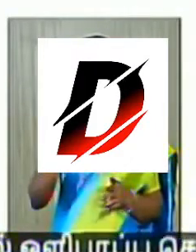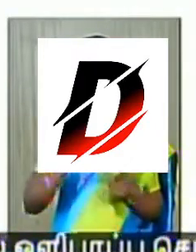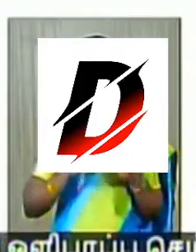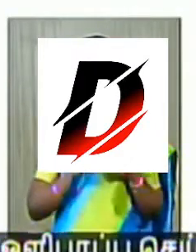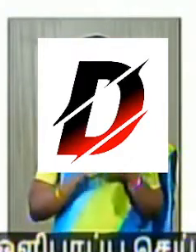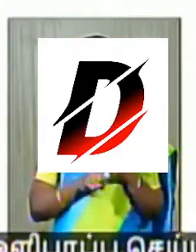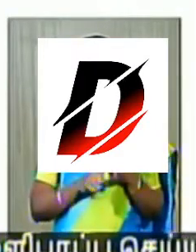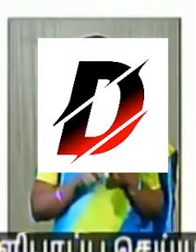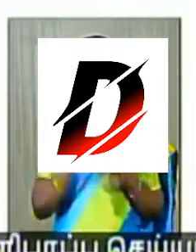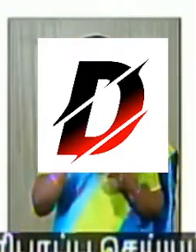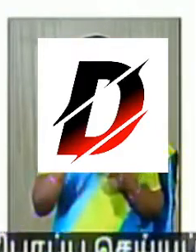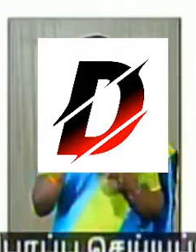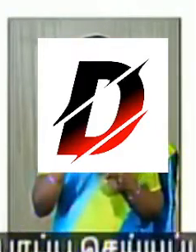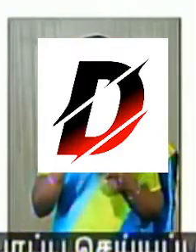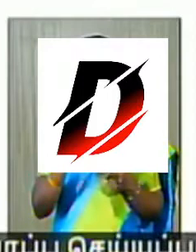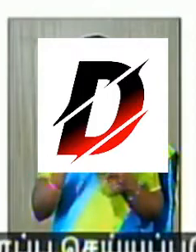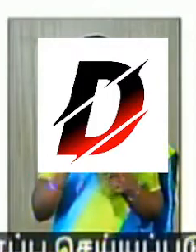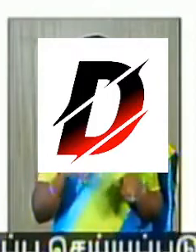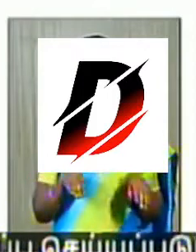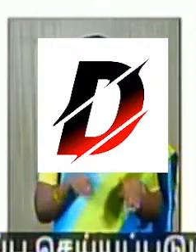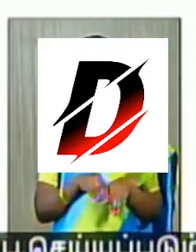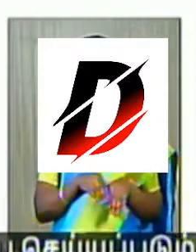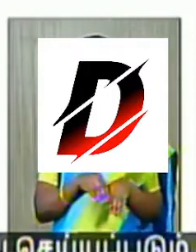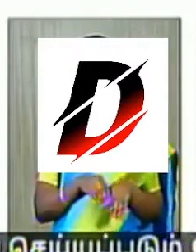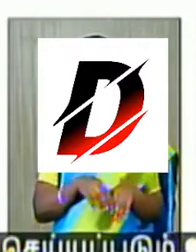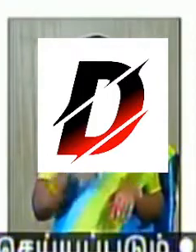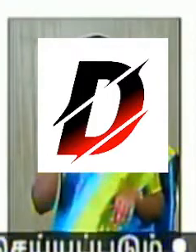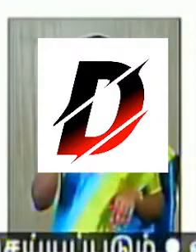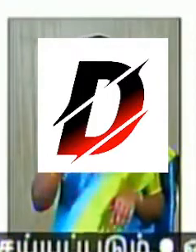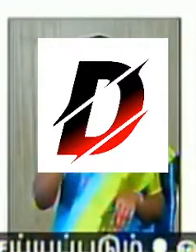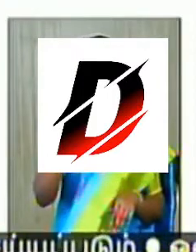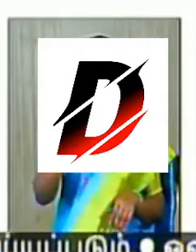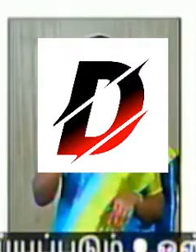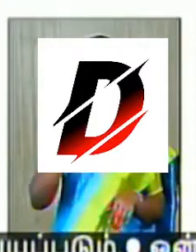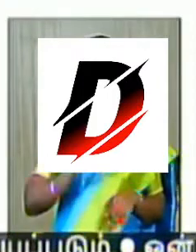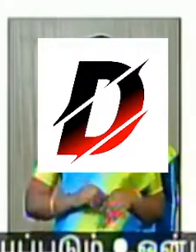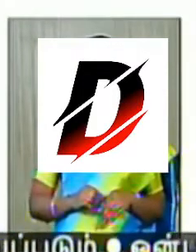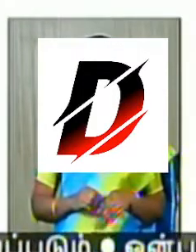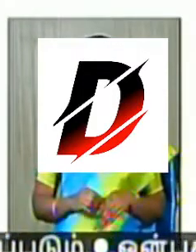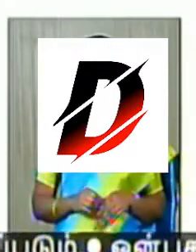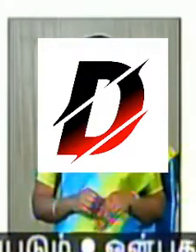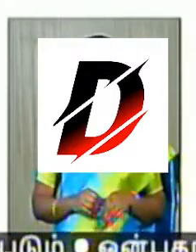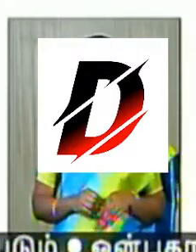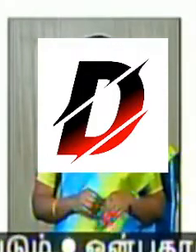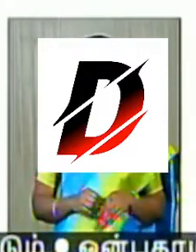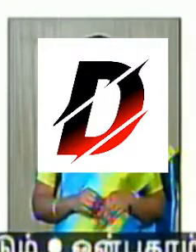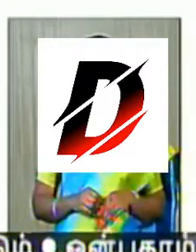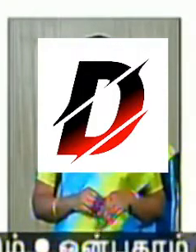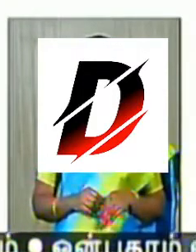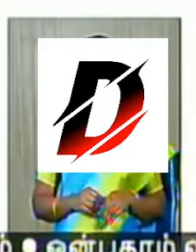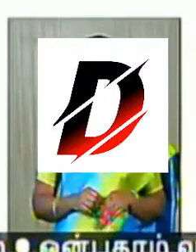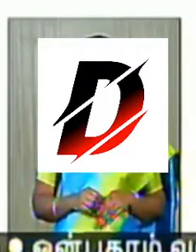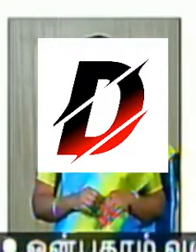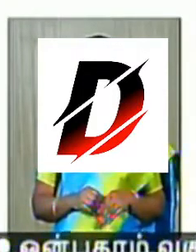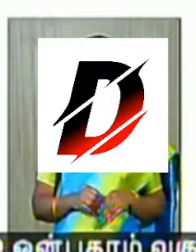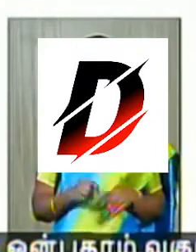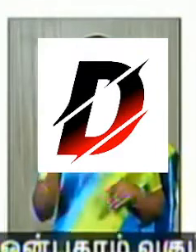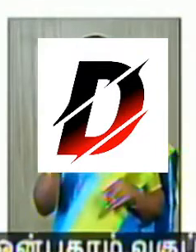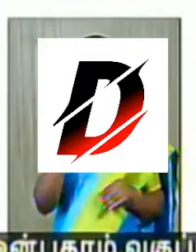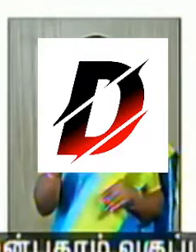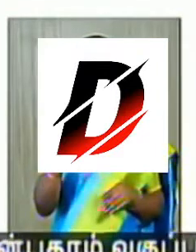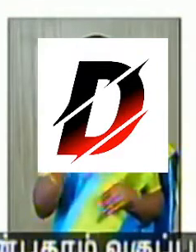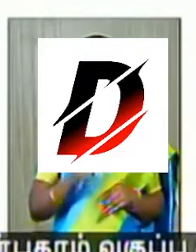கூட்டம் -7, அந்த நம்பர் 2, -7 கூட்டாக கிடைக்கிறது -5. அப்போ -7 ஒரு